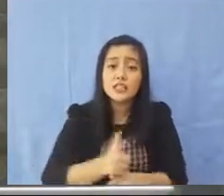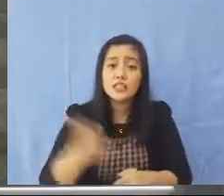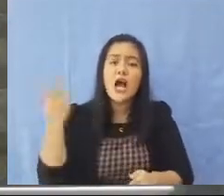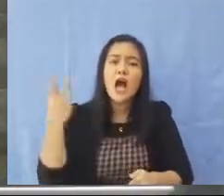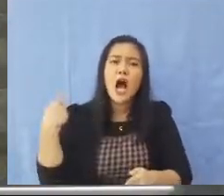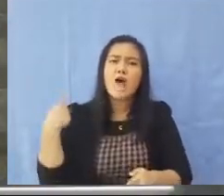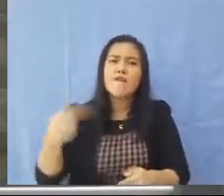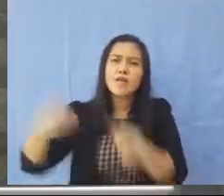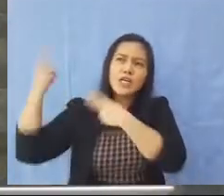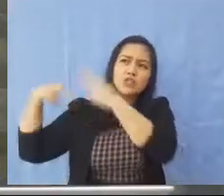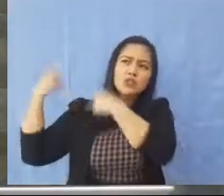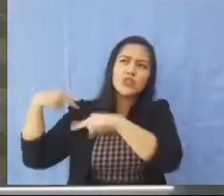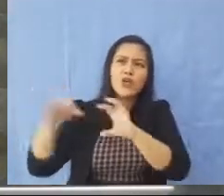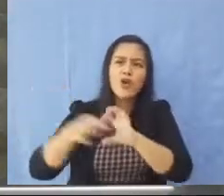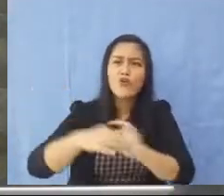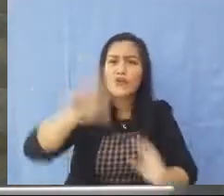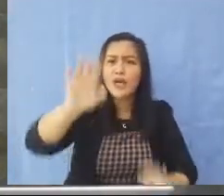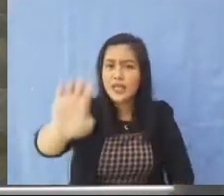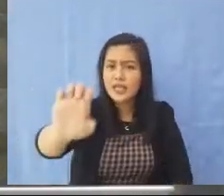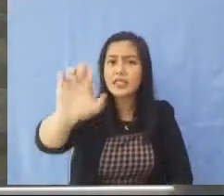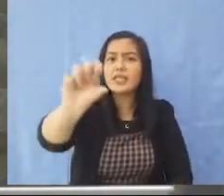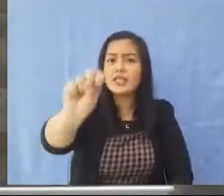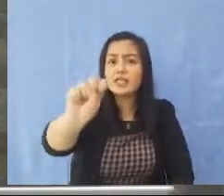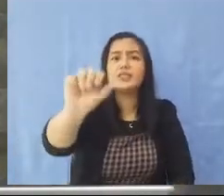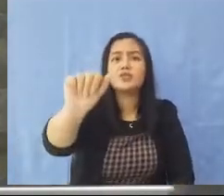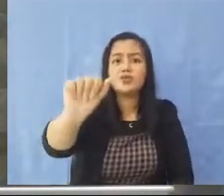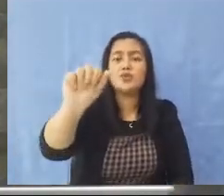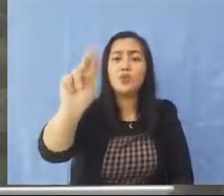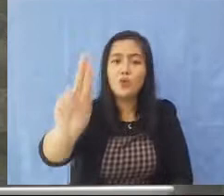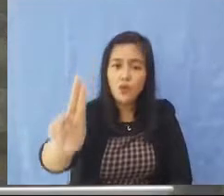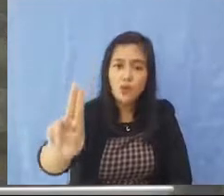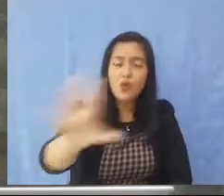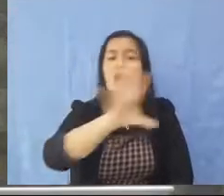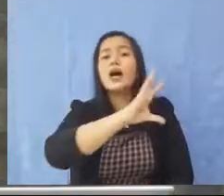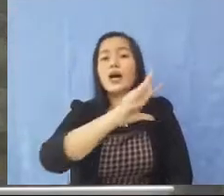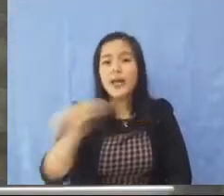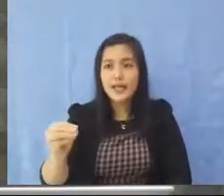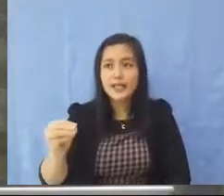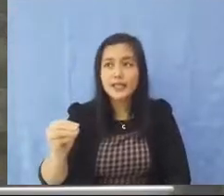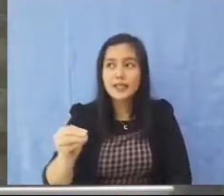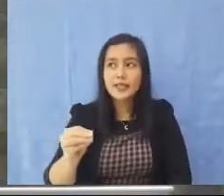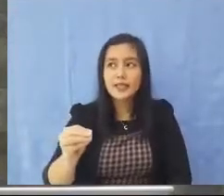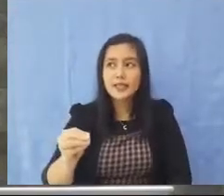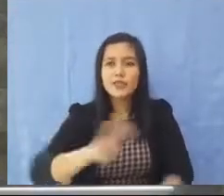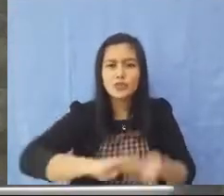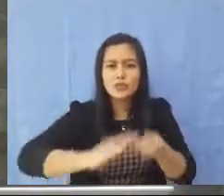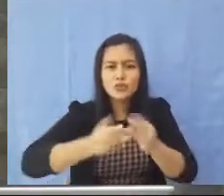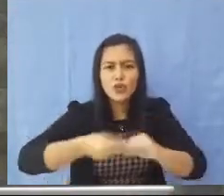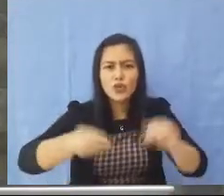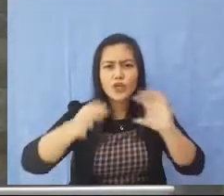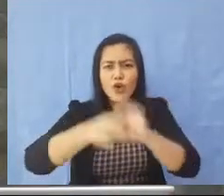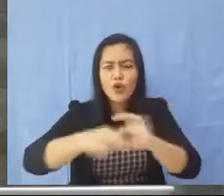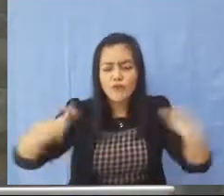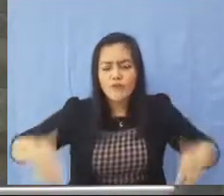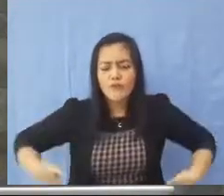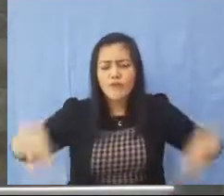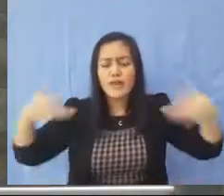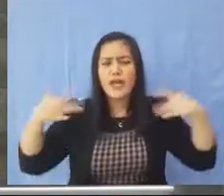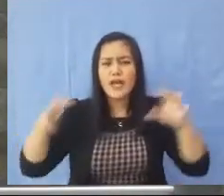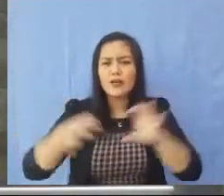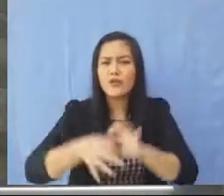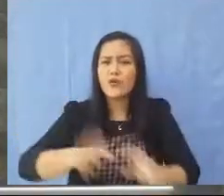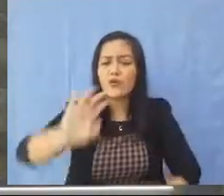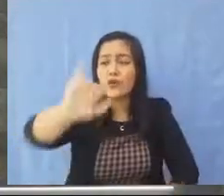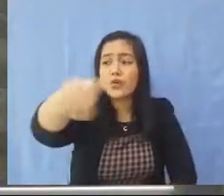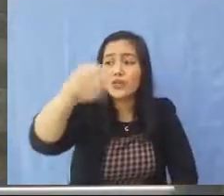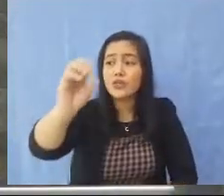Joseph, patungkol sa buhay po ni Joseph, ay makikita po natin yan from Genesis chapter 37